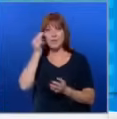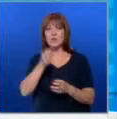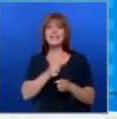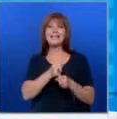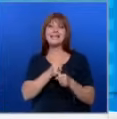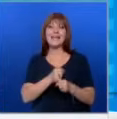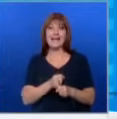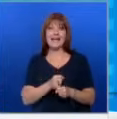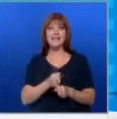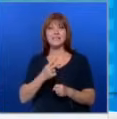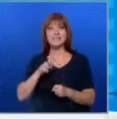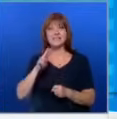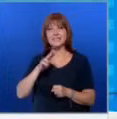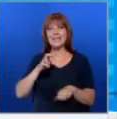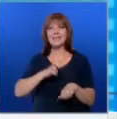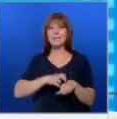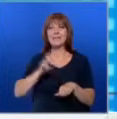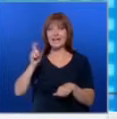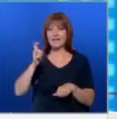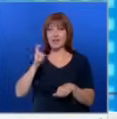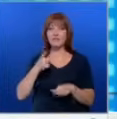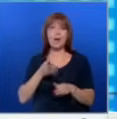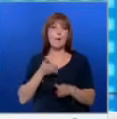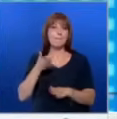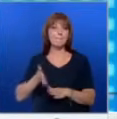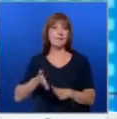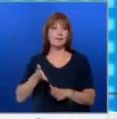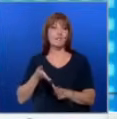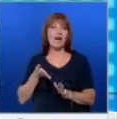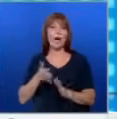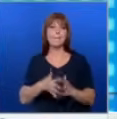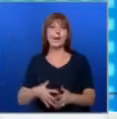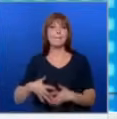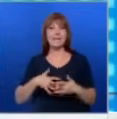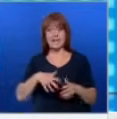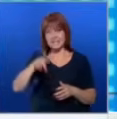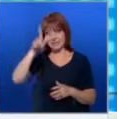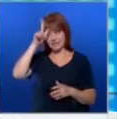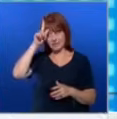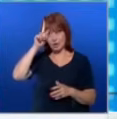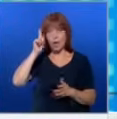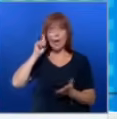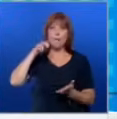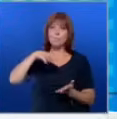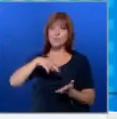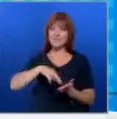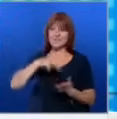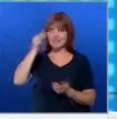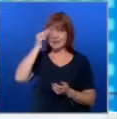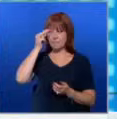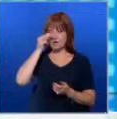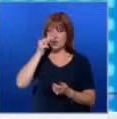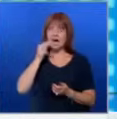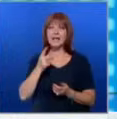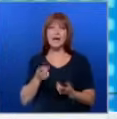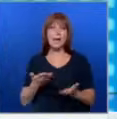делегация, начало с служебния премиер Димитър Главчев, тя вече пътува към американската столица, а позицията на страната ни за форума